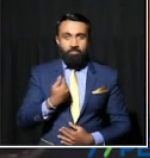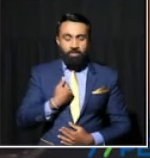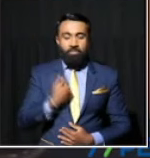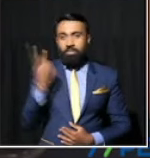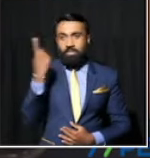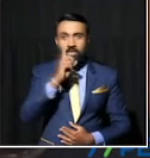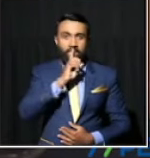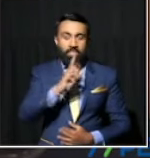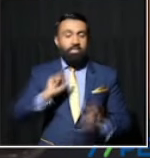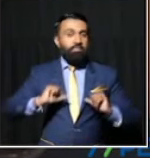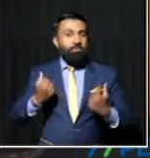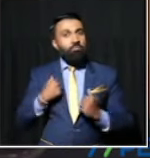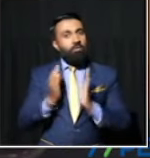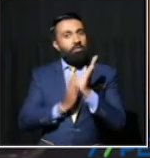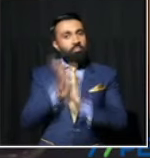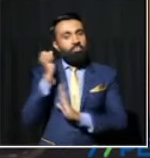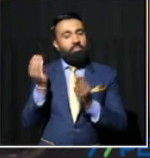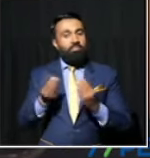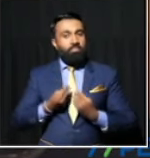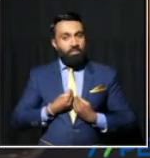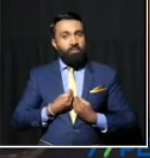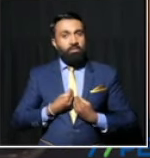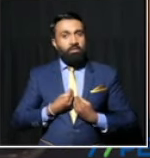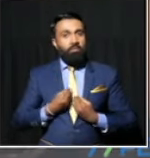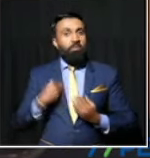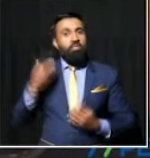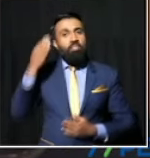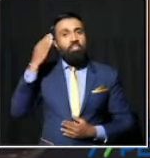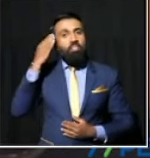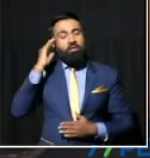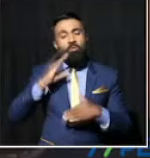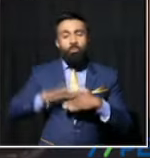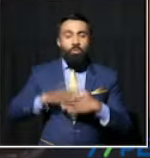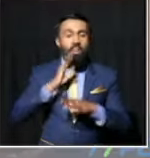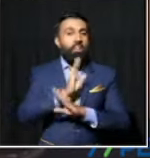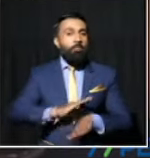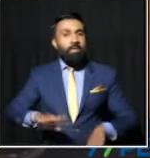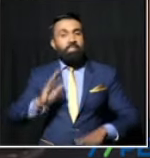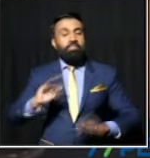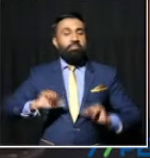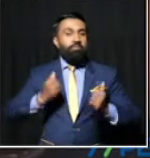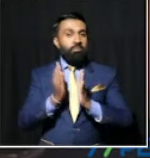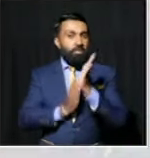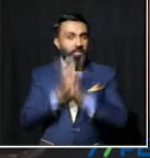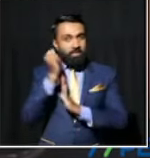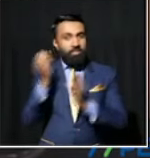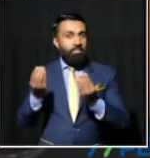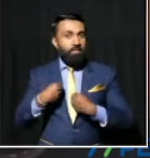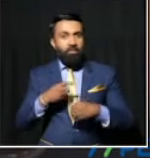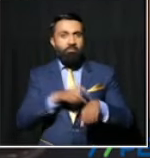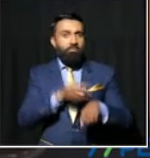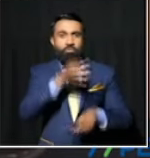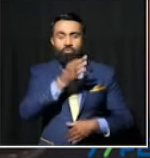මට ජීවත් වීමේ අයිතිය ලබා දෙන්න. ඒ වගේම මගේ බිරිඳ දරුවෝ වෙනුවෙන් මට ජීවත් වීමේ අයිතිය ලබා දෙන්න. මේකට ඉඩ දෙන්න එපා.